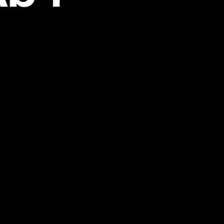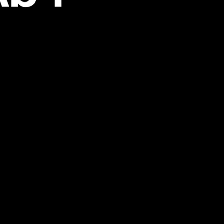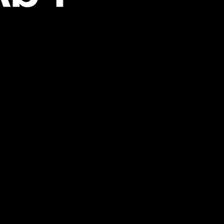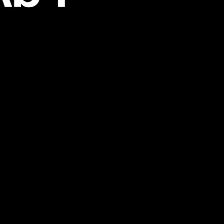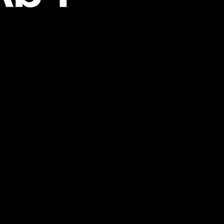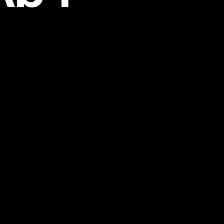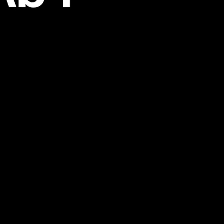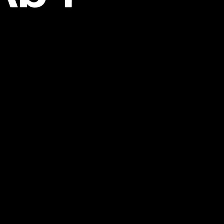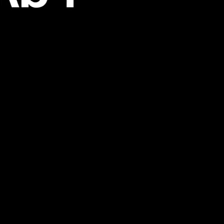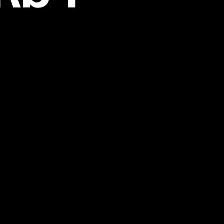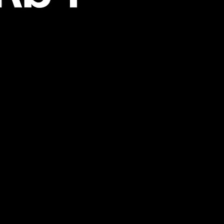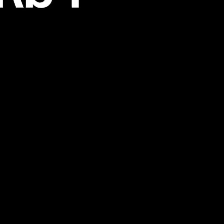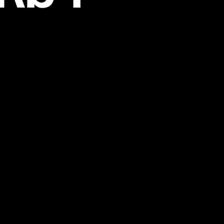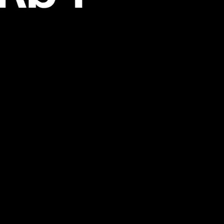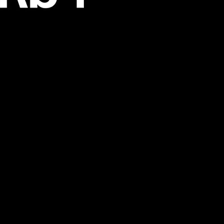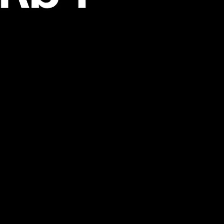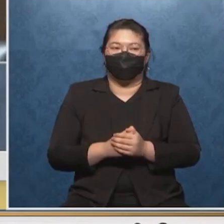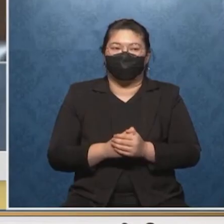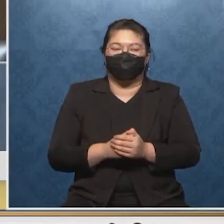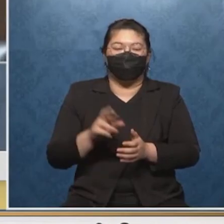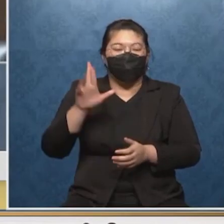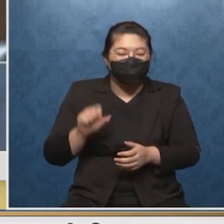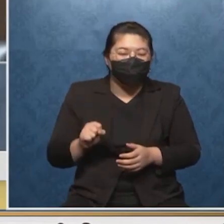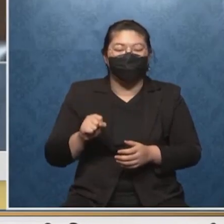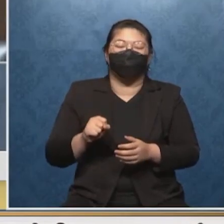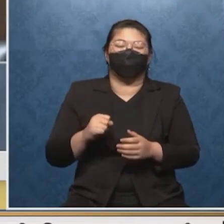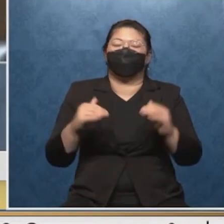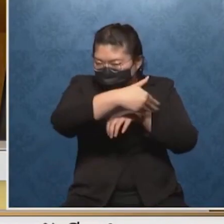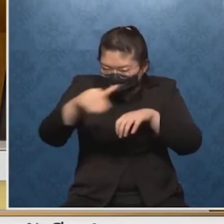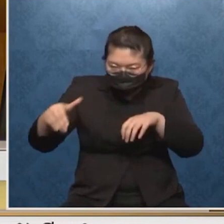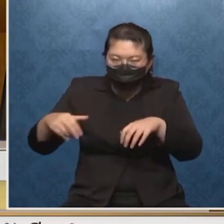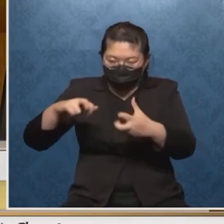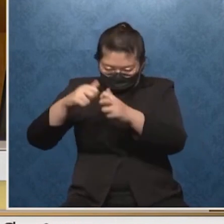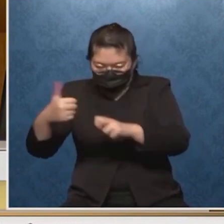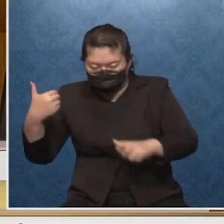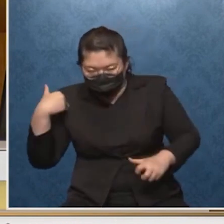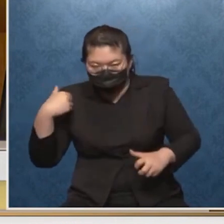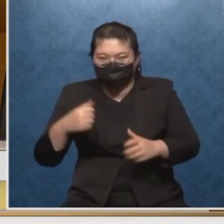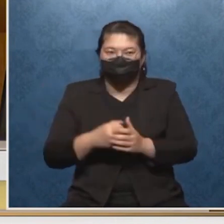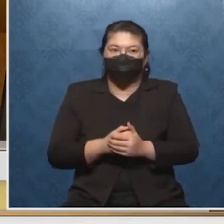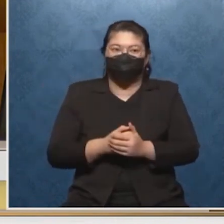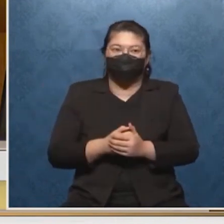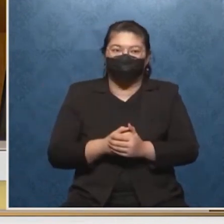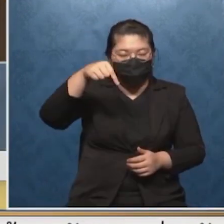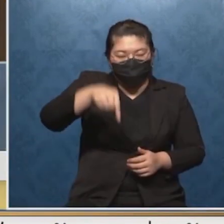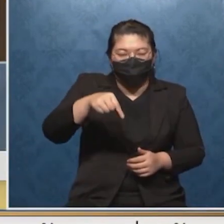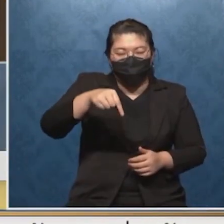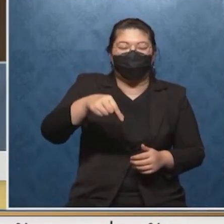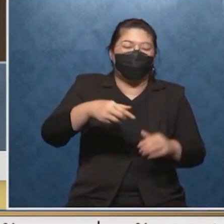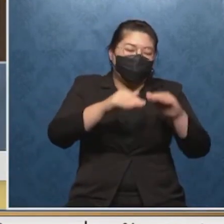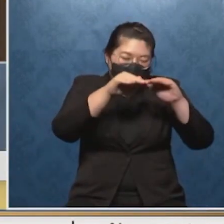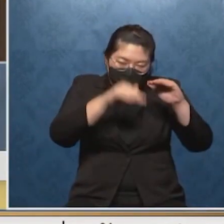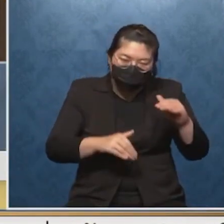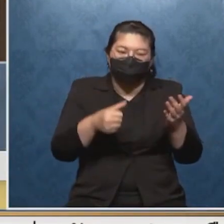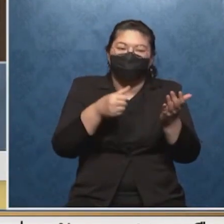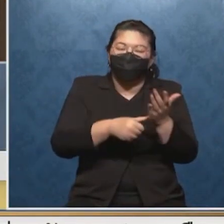ก็โชคดีที่ในสภาได้คุ้มครองเอกสิทธิ์คุ้มครองถ้าพูดข้างนอกก็มีปัญหาเหมือนกันแหละนะไอ้พวกชอบพูดข้างนอกก็ระวังด้วยกัน นี่ฐานะเขาเพิ่ม